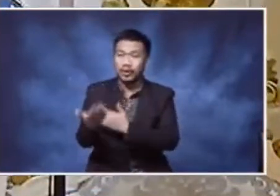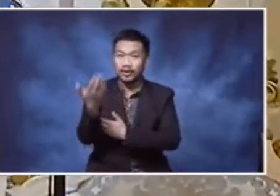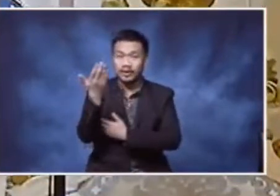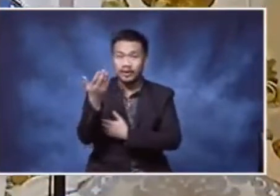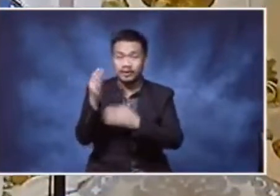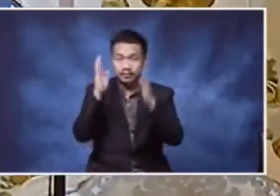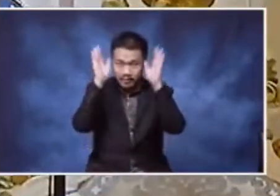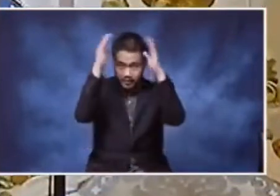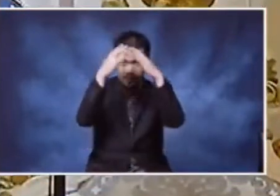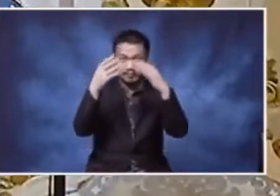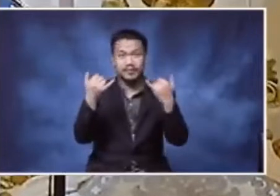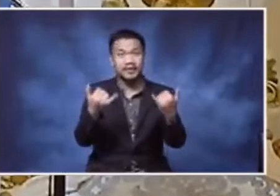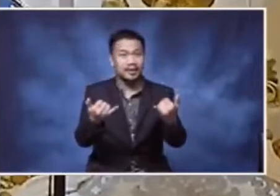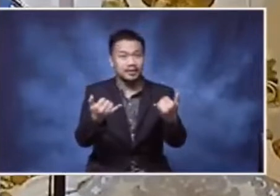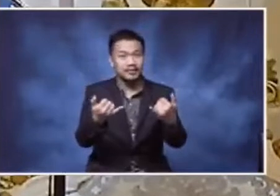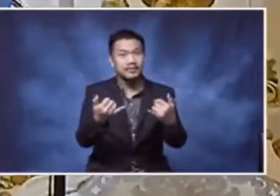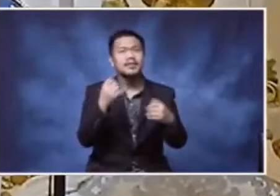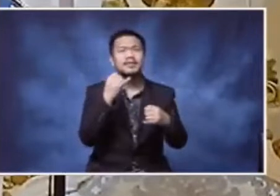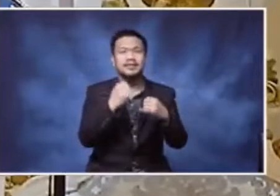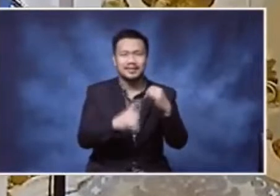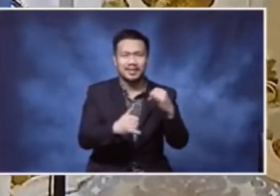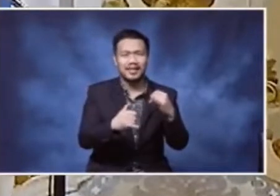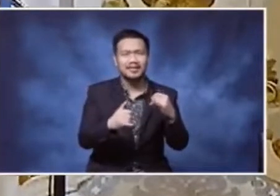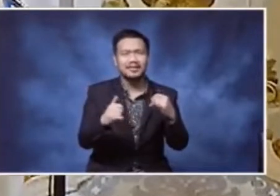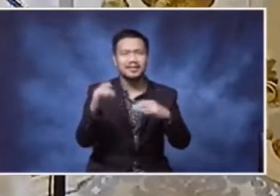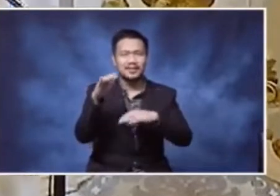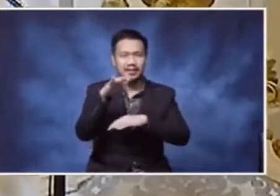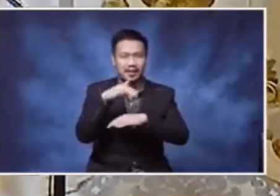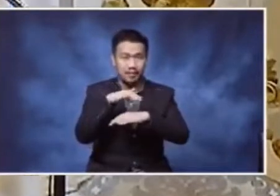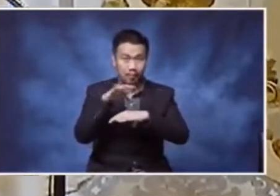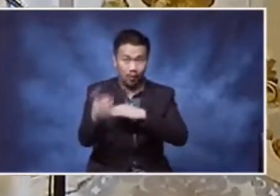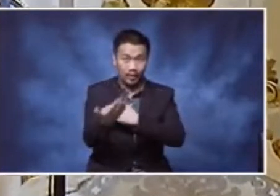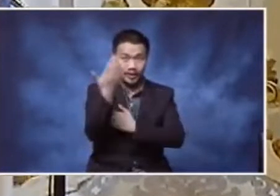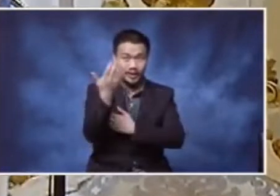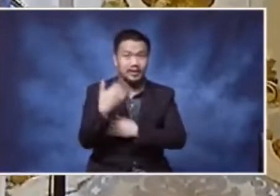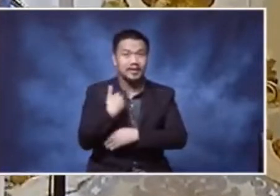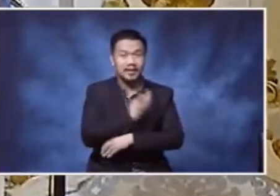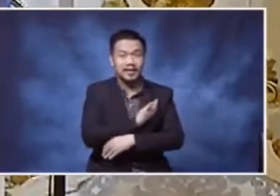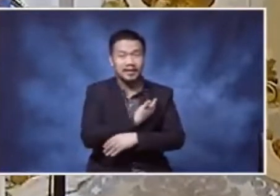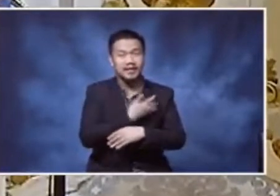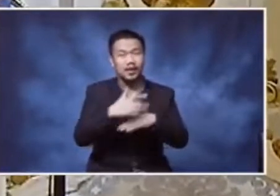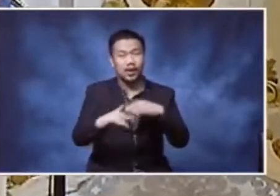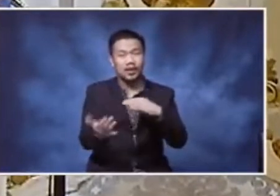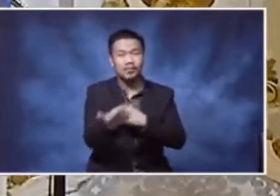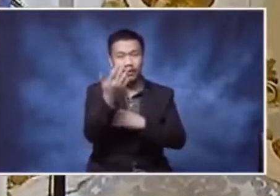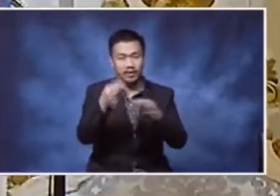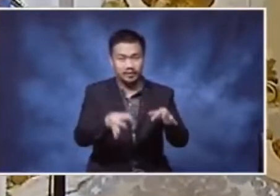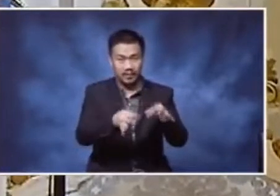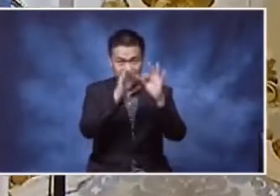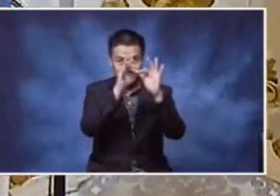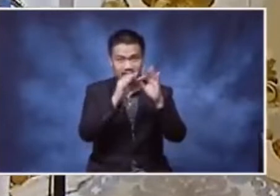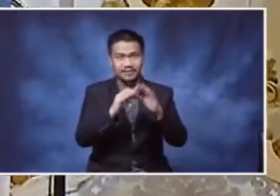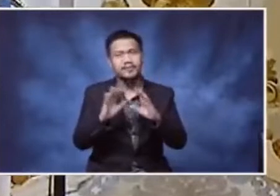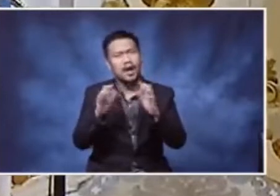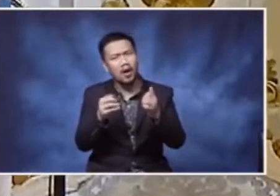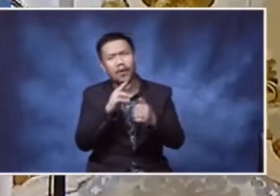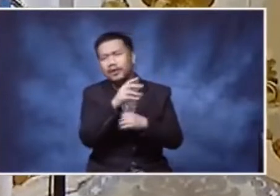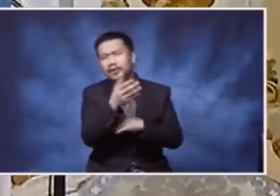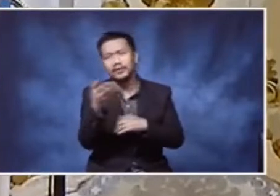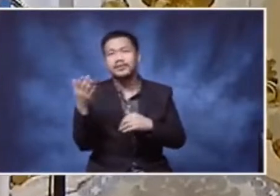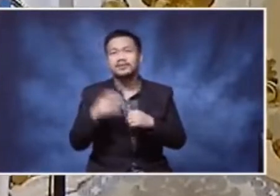Ito na ang huling araw ng ating pagsisimbang gabi. Kamusta naman kayo? No,